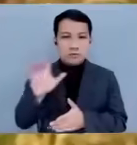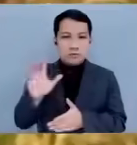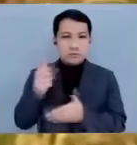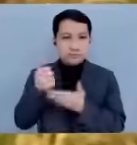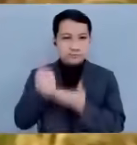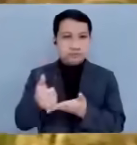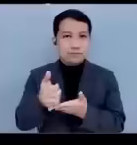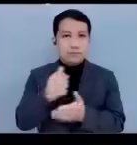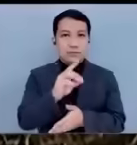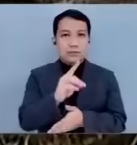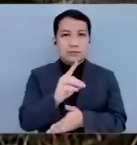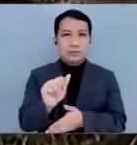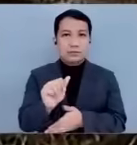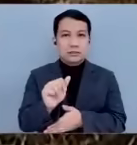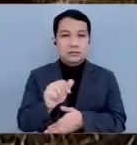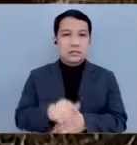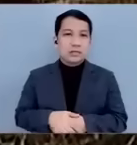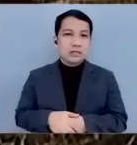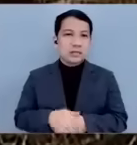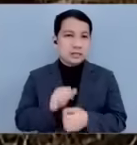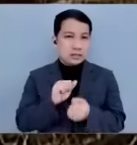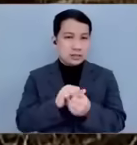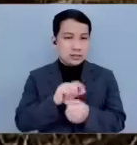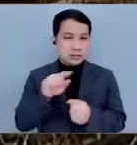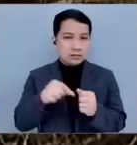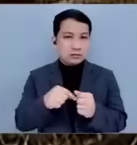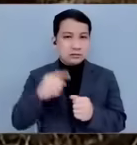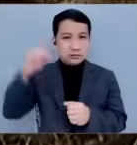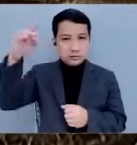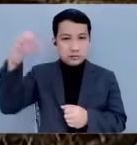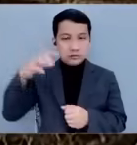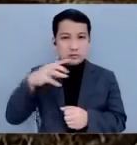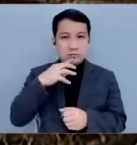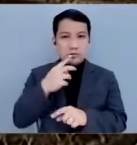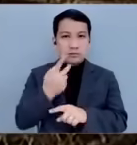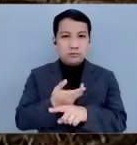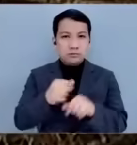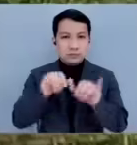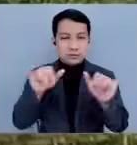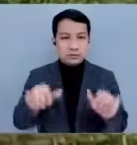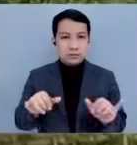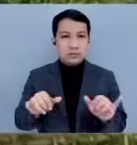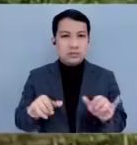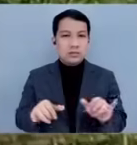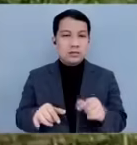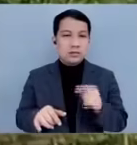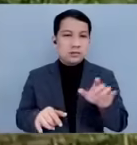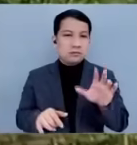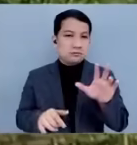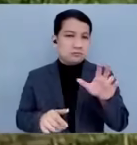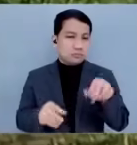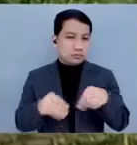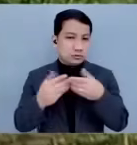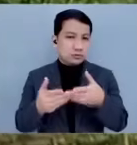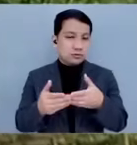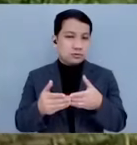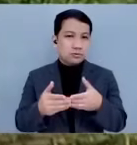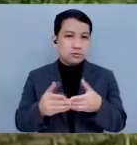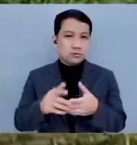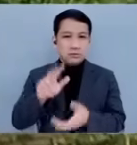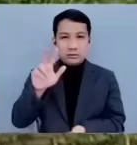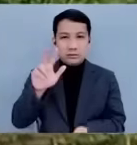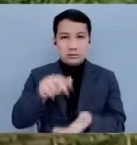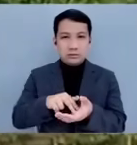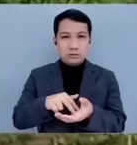of Agriculture. Kabilang dyan, ang tatlong solar-powered irrigation system o patubig. Makakatanggap din ang mga magsasaka ng